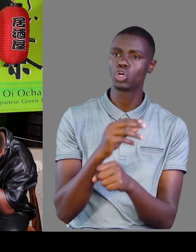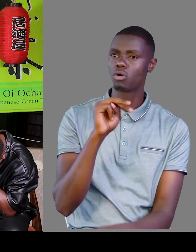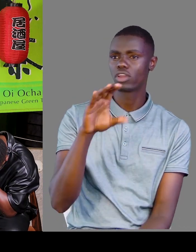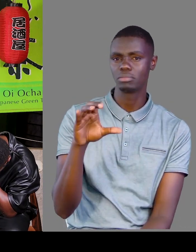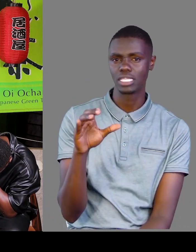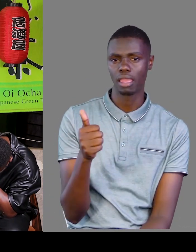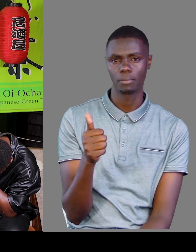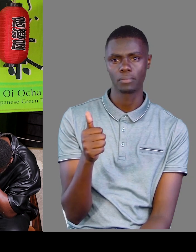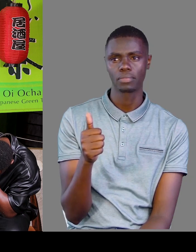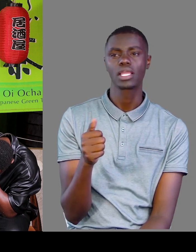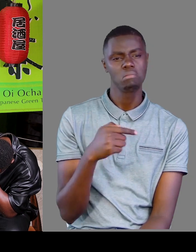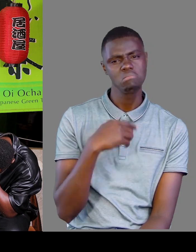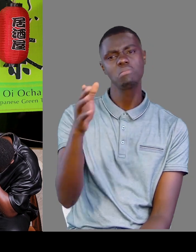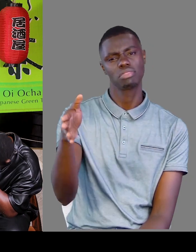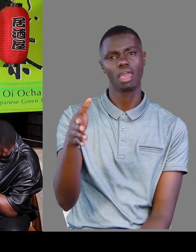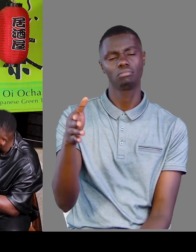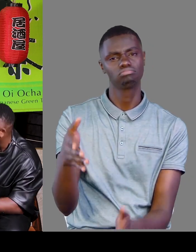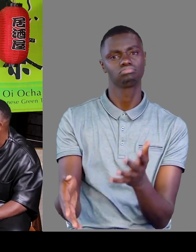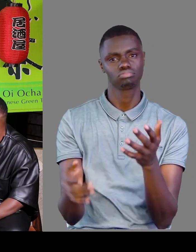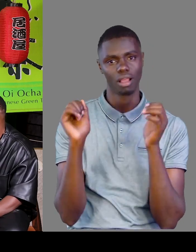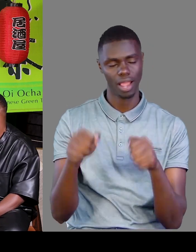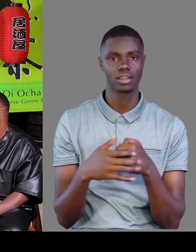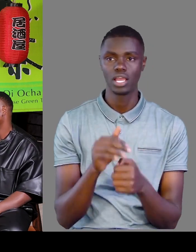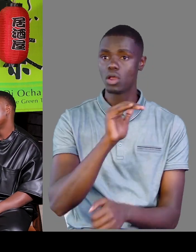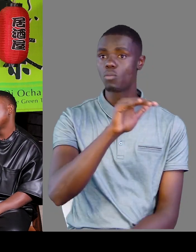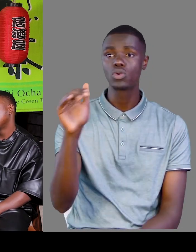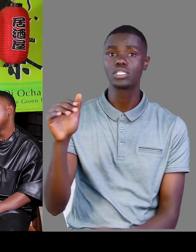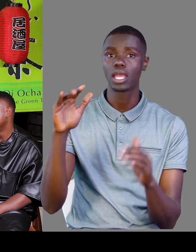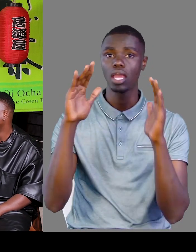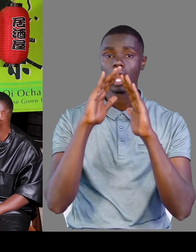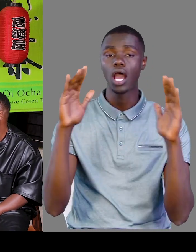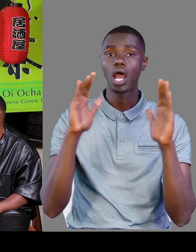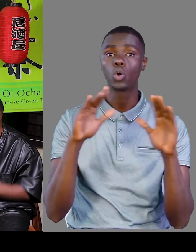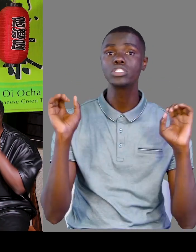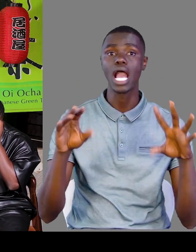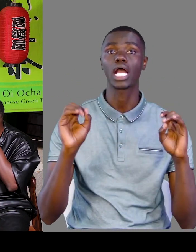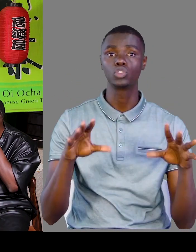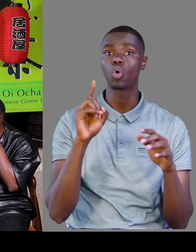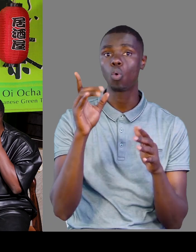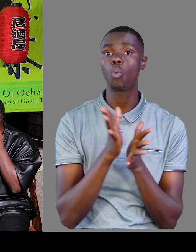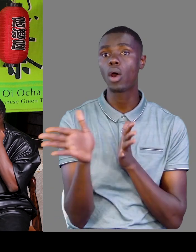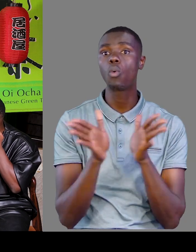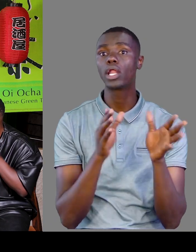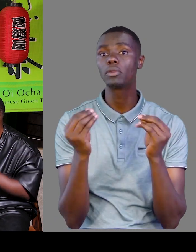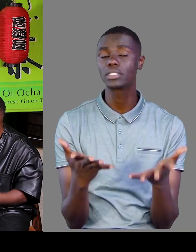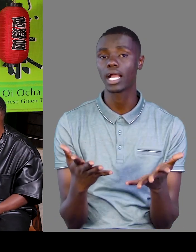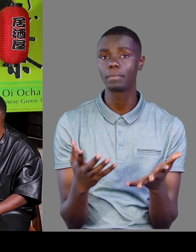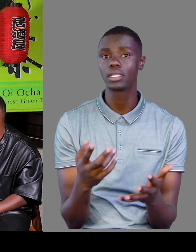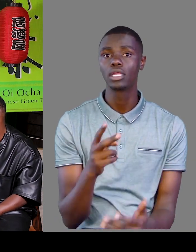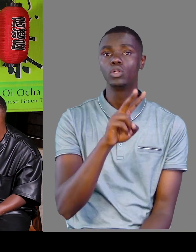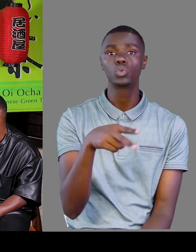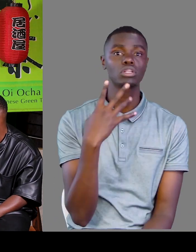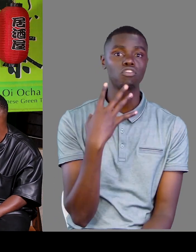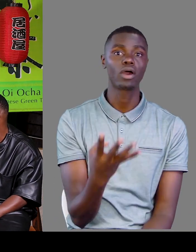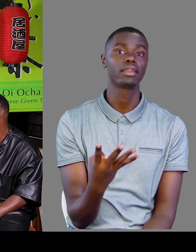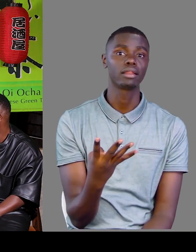hivyo kweli? Pale mimi sasa ndio kusema. Sababu muulize nyumba ya Kanjo ni pesa ngapi, one bedroom? Very affordable,